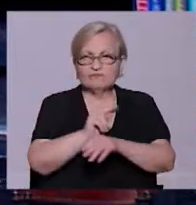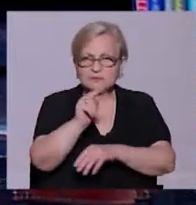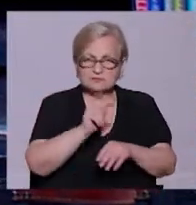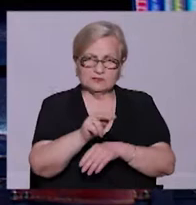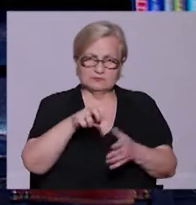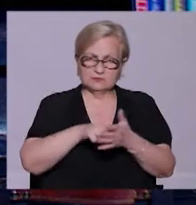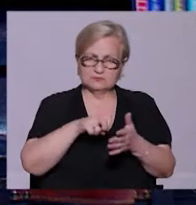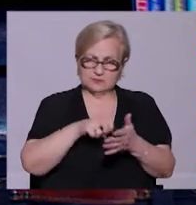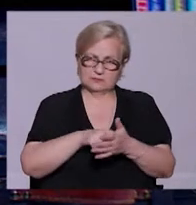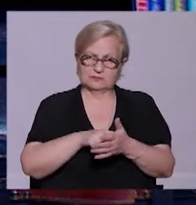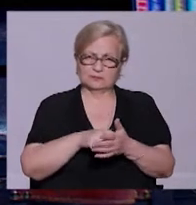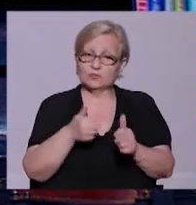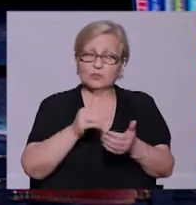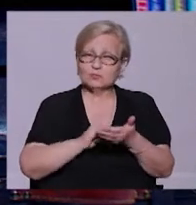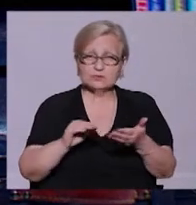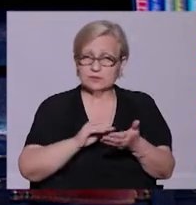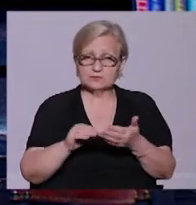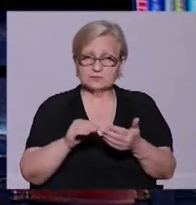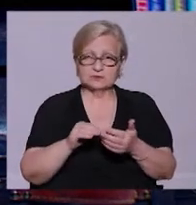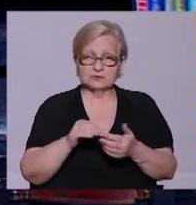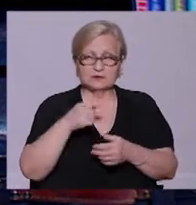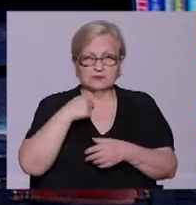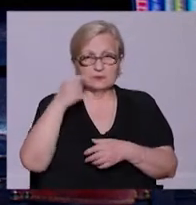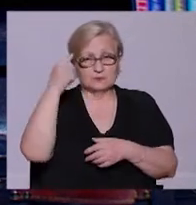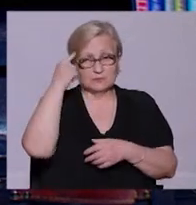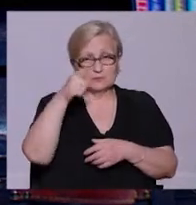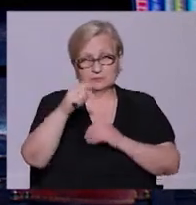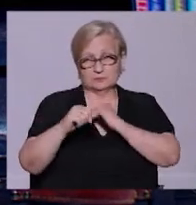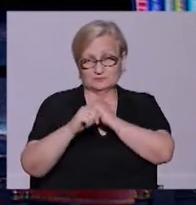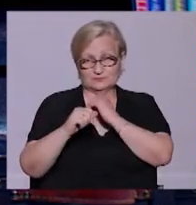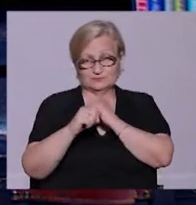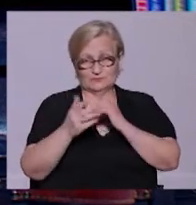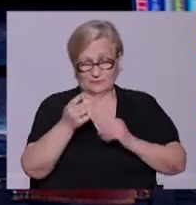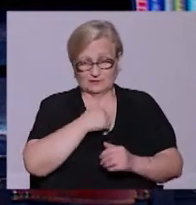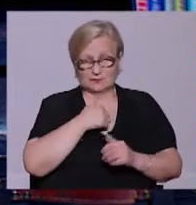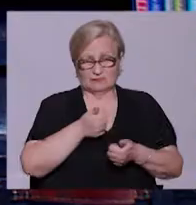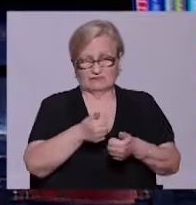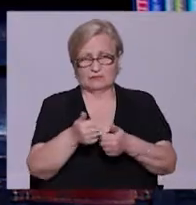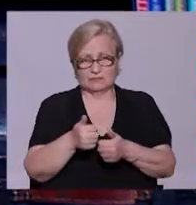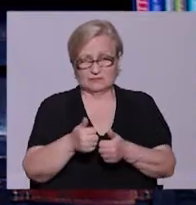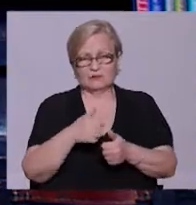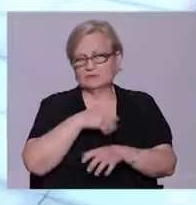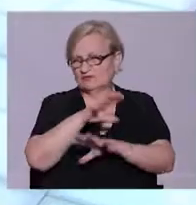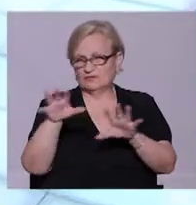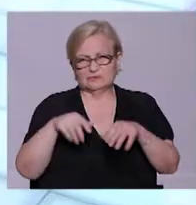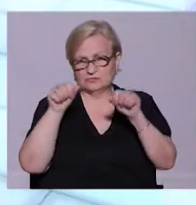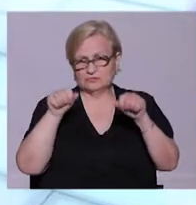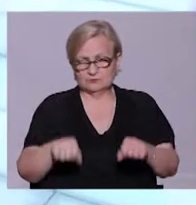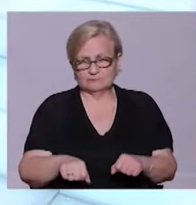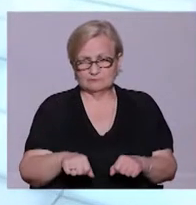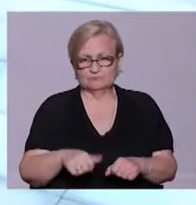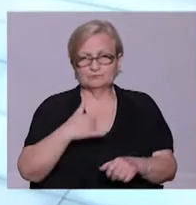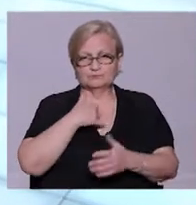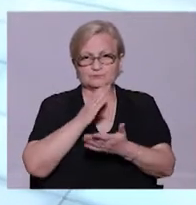ეს მინიშნებებიც იმიტომ დამიტოვეთ, რომ გინდათ პეპის დავეხმაროთ? მოკლედ, ყველაფერი შეგვიძლია. ჩვენ